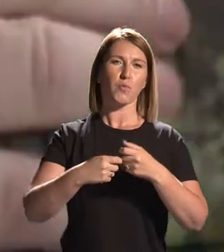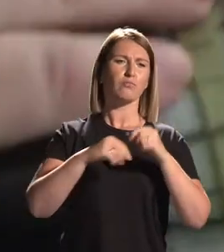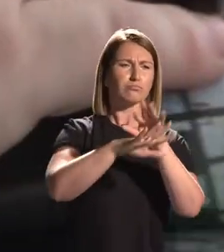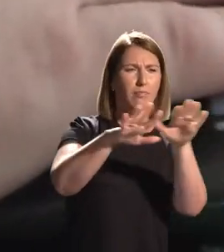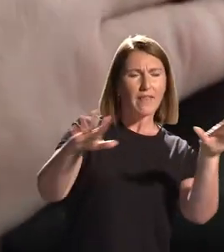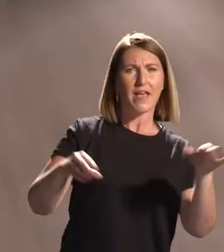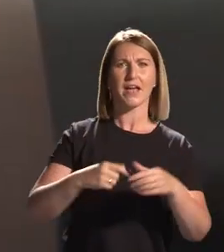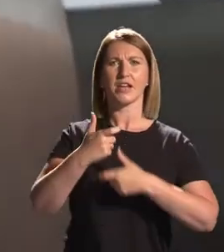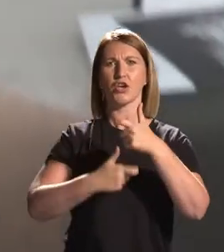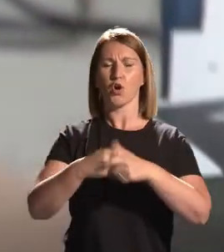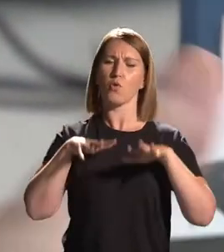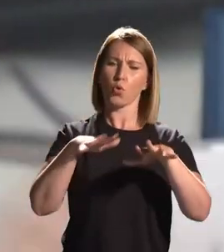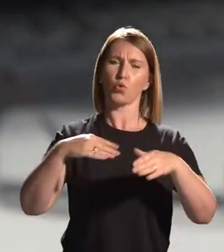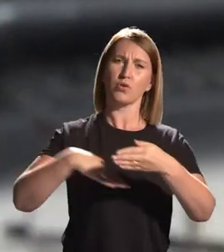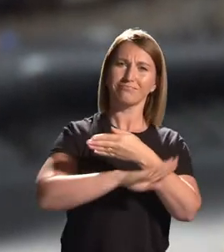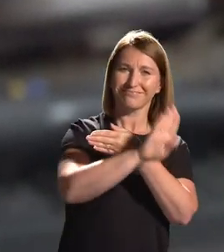wystaw.